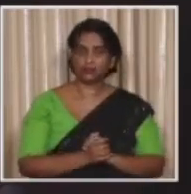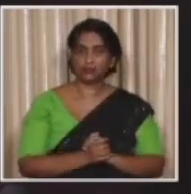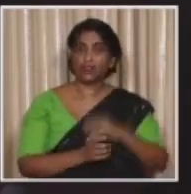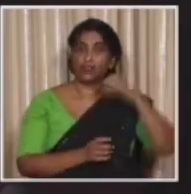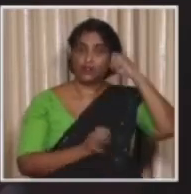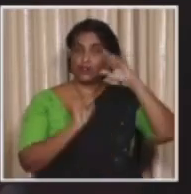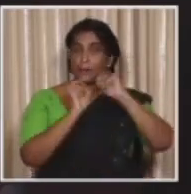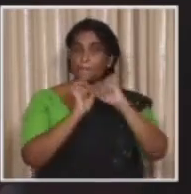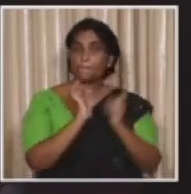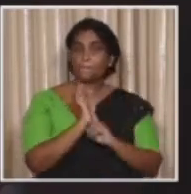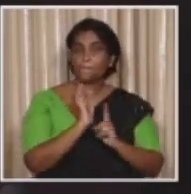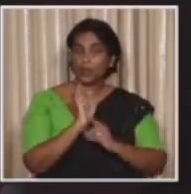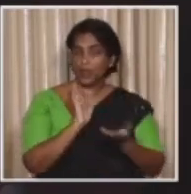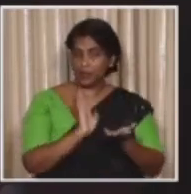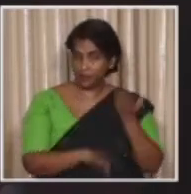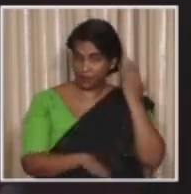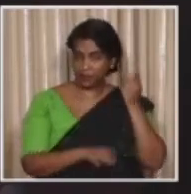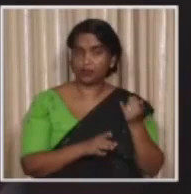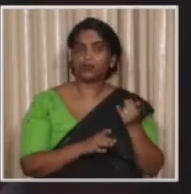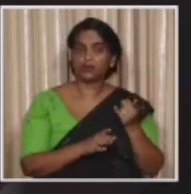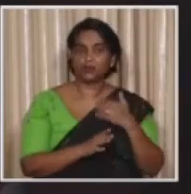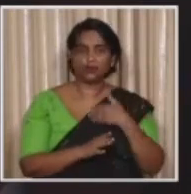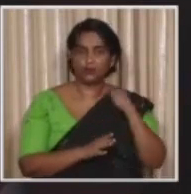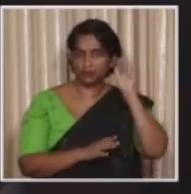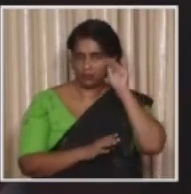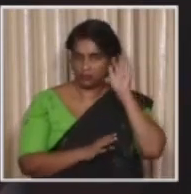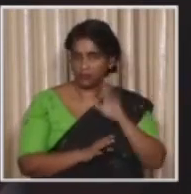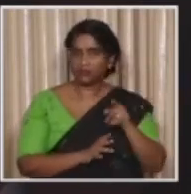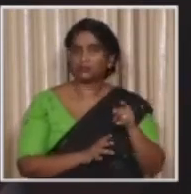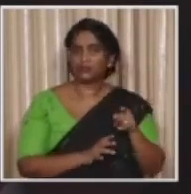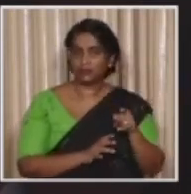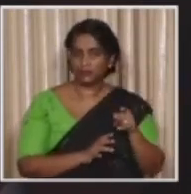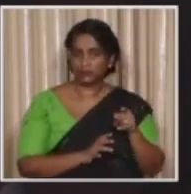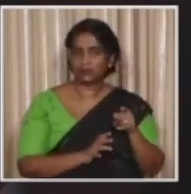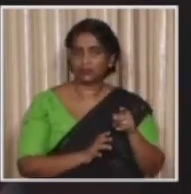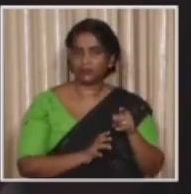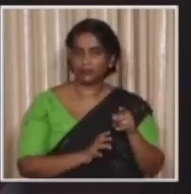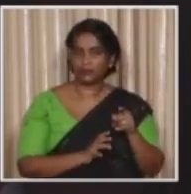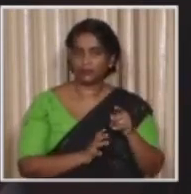විදුලි බිල වැඩි කිරීම දැන් අපිට අහන්න ලැබුණා